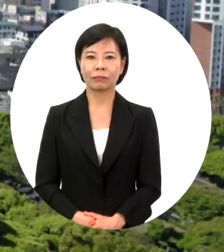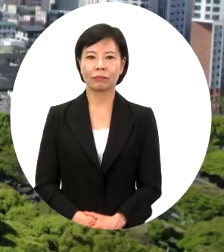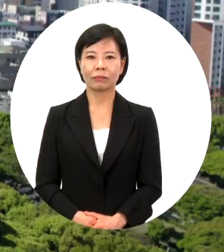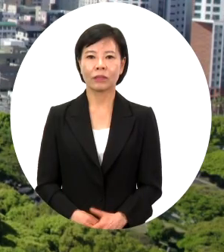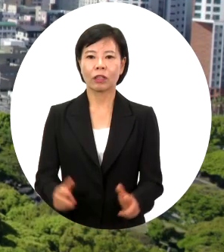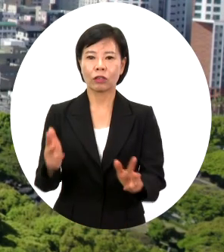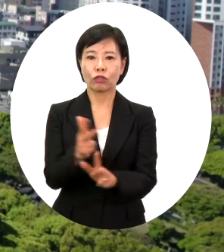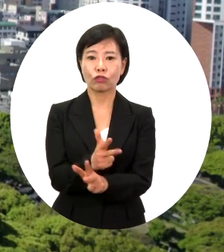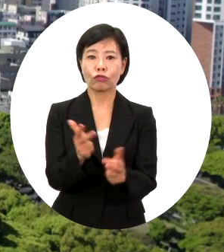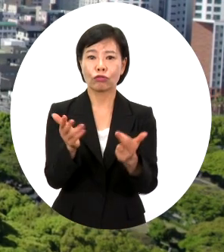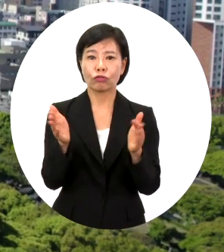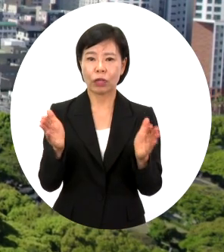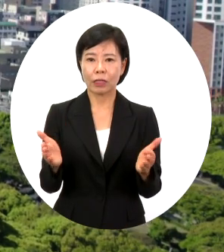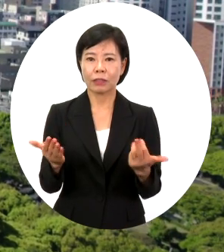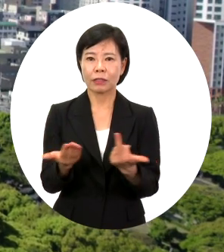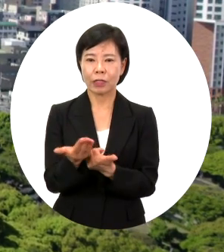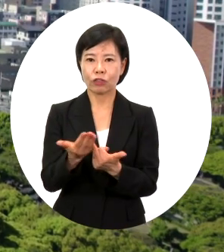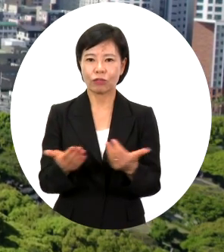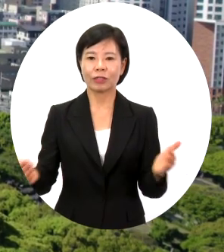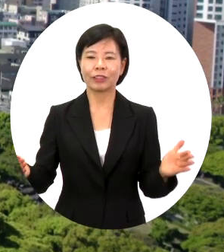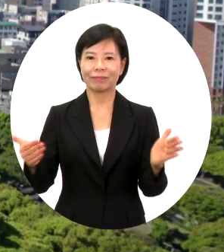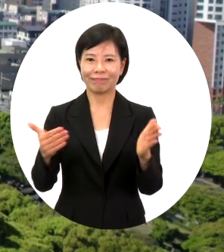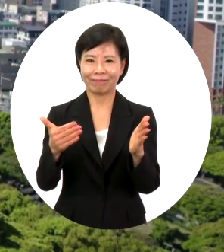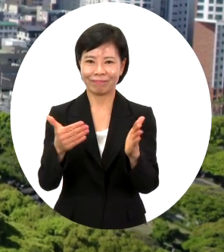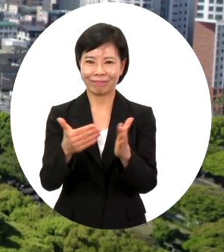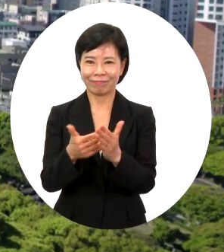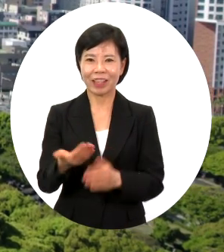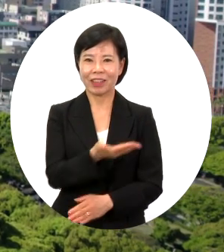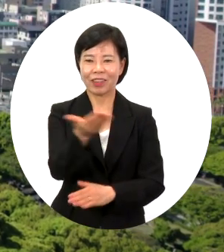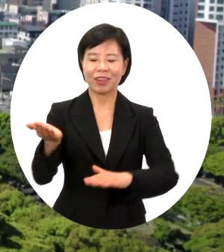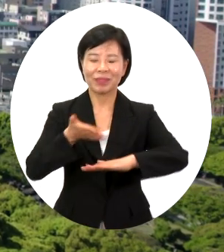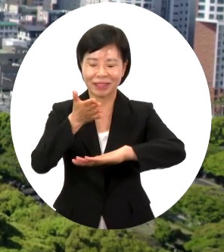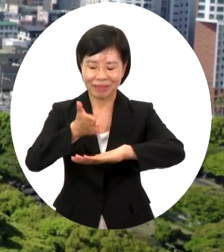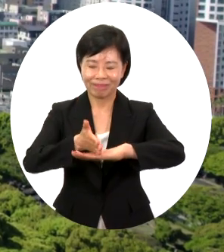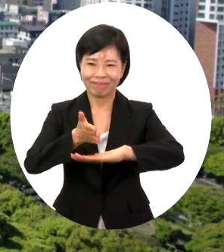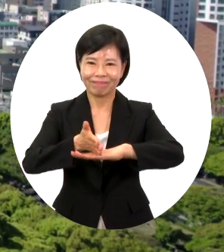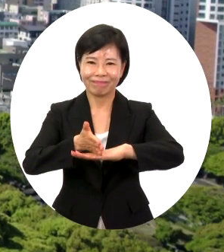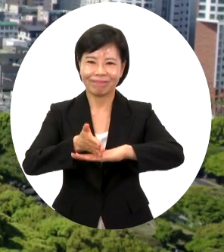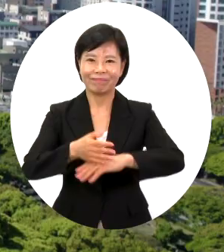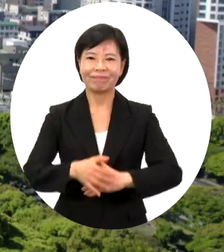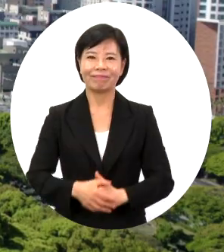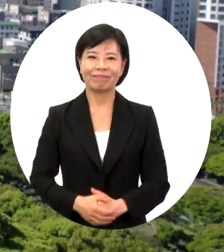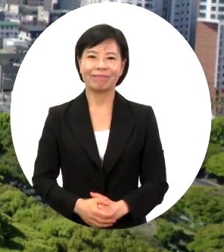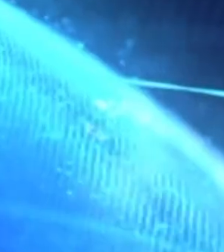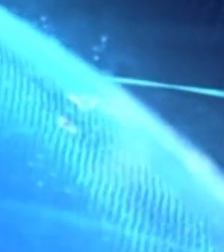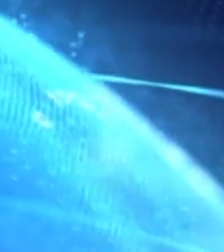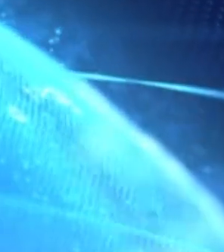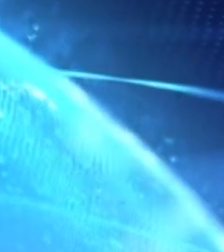지금까지 위클리 제주였습니다. 시청해주셔서 감사합니다.